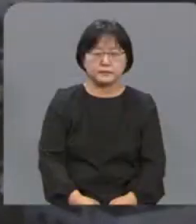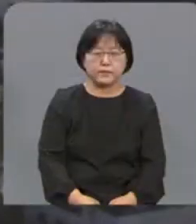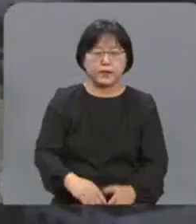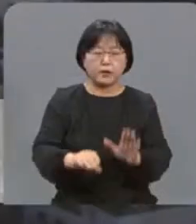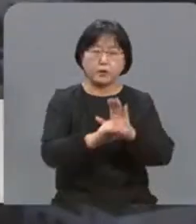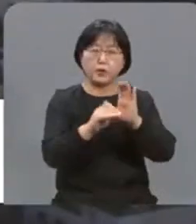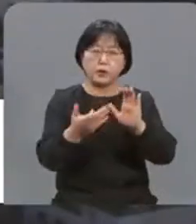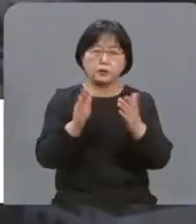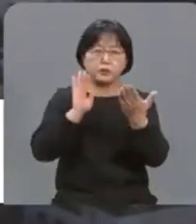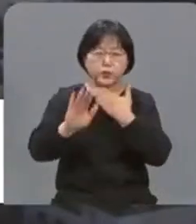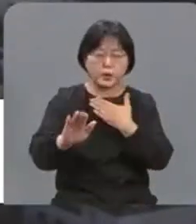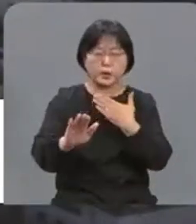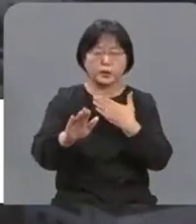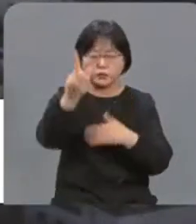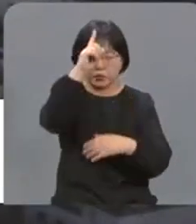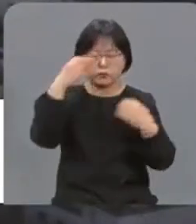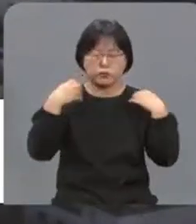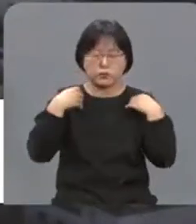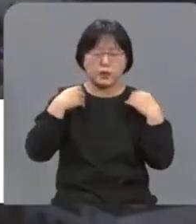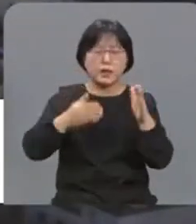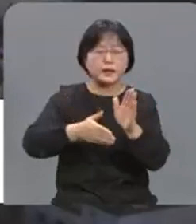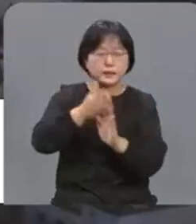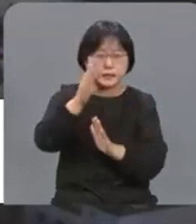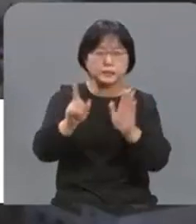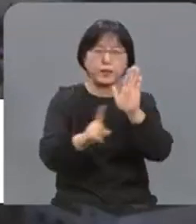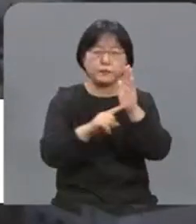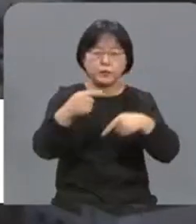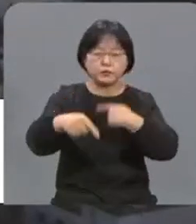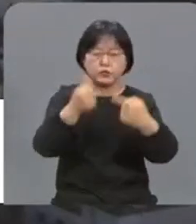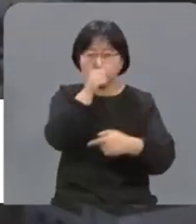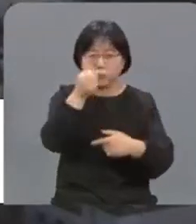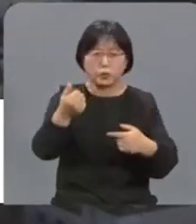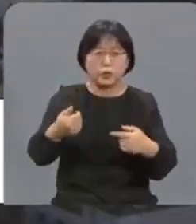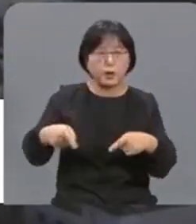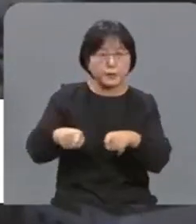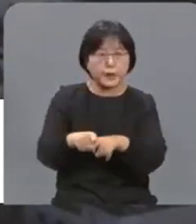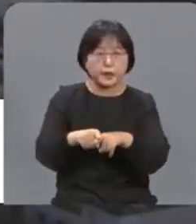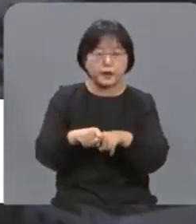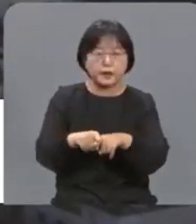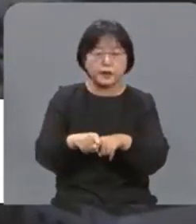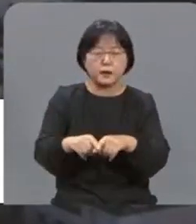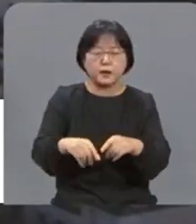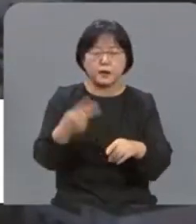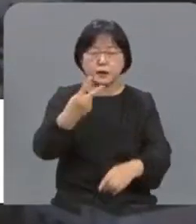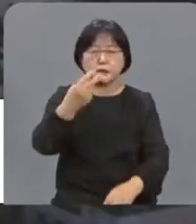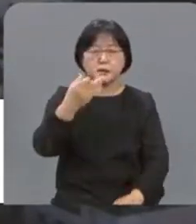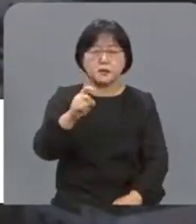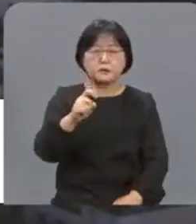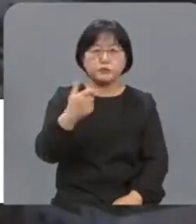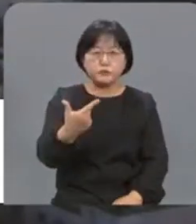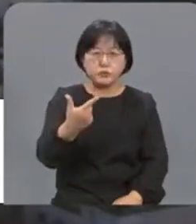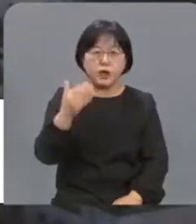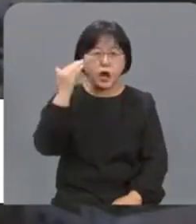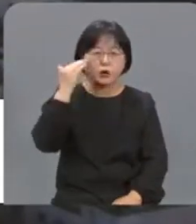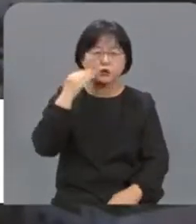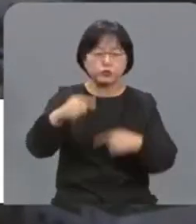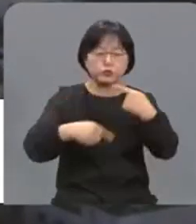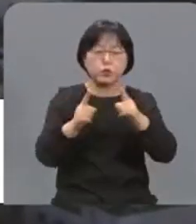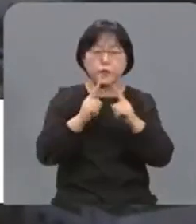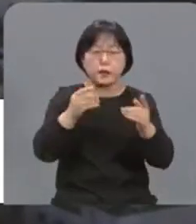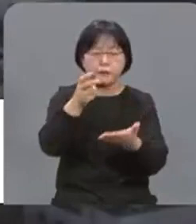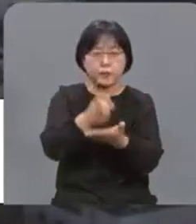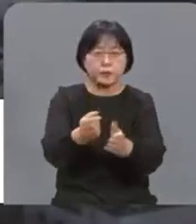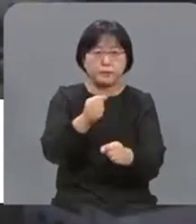이 코로나19 이후 이제 정부나 지자체 발표에서 수어 통역은 일상이 됐습니다. 지난 2016년 한국 수어